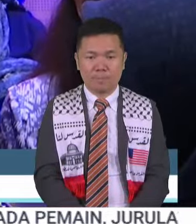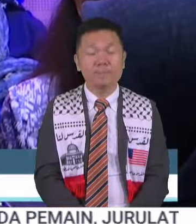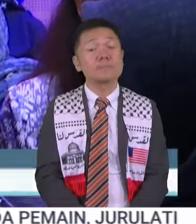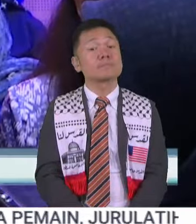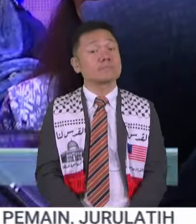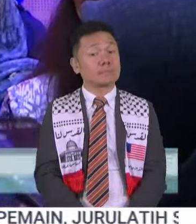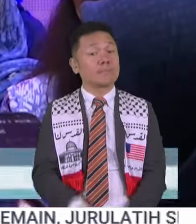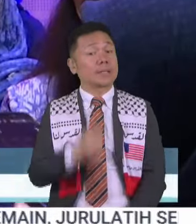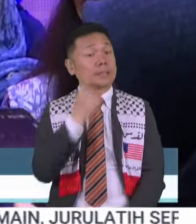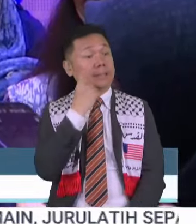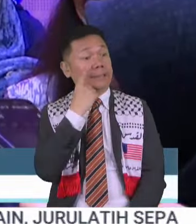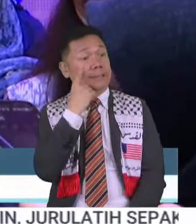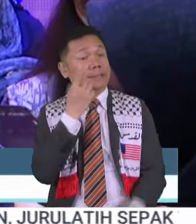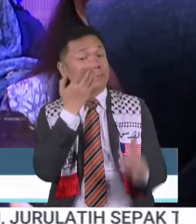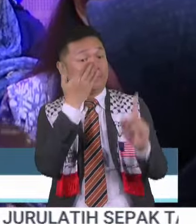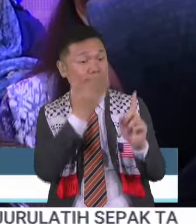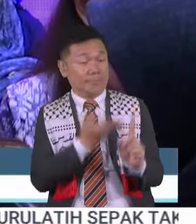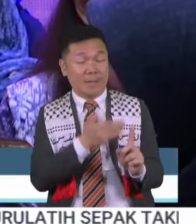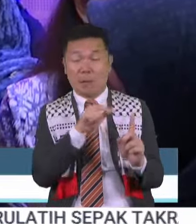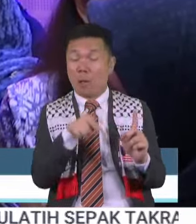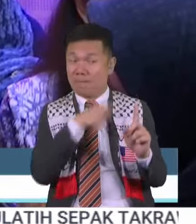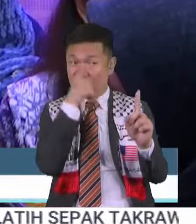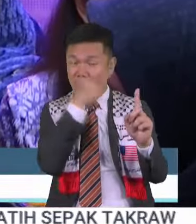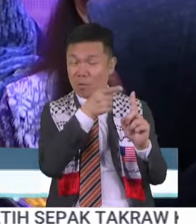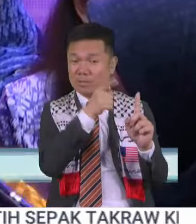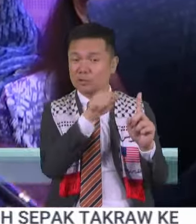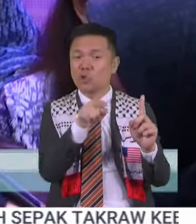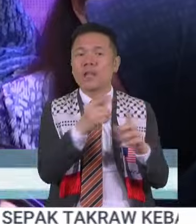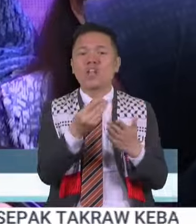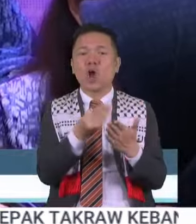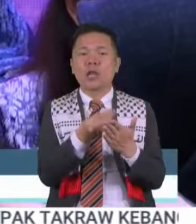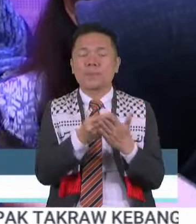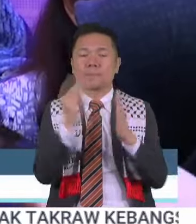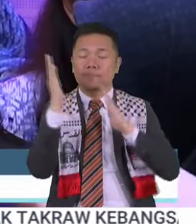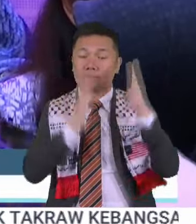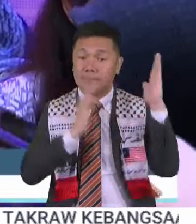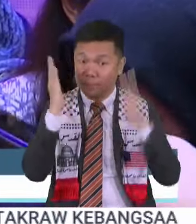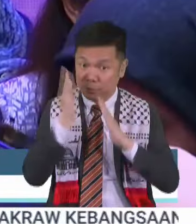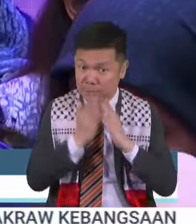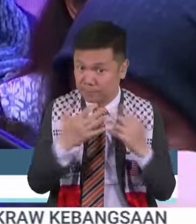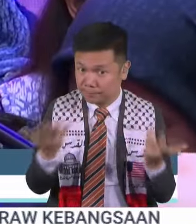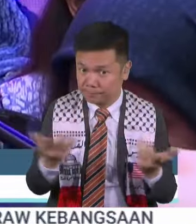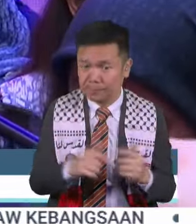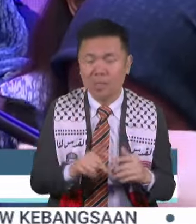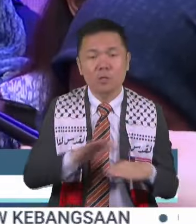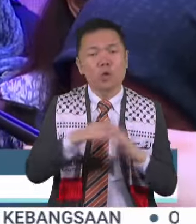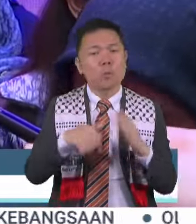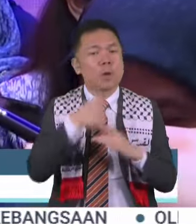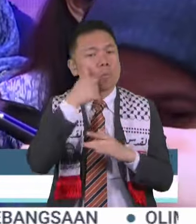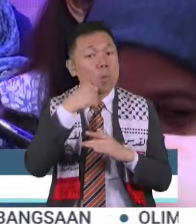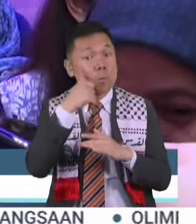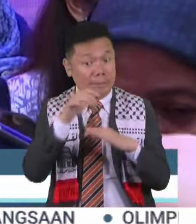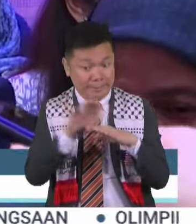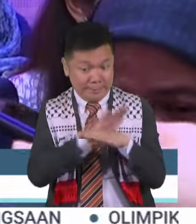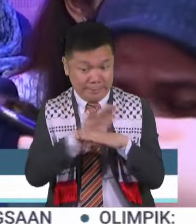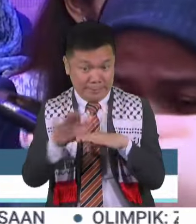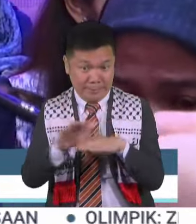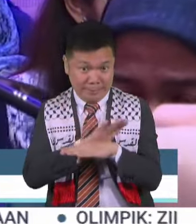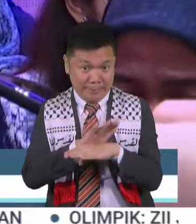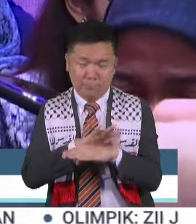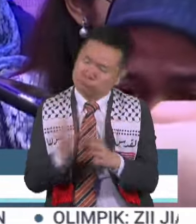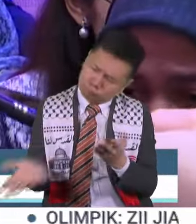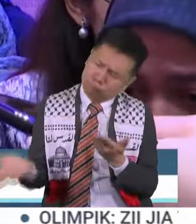Salah satu prioriti economic deliverables kita ialah untuk memastikan golongan usahawan wanita juga tidak